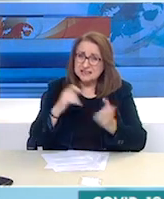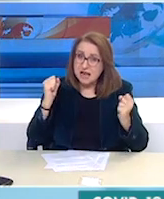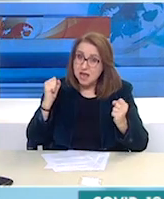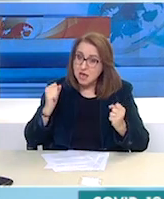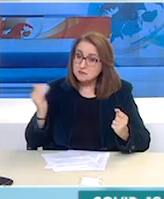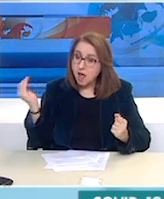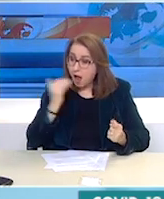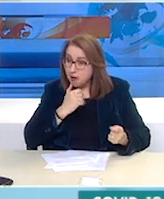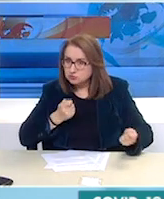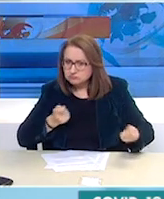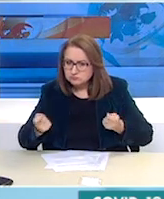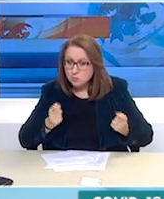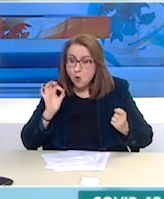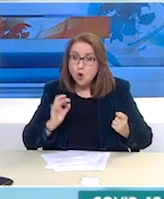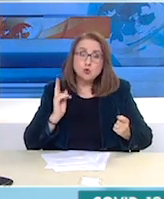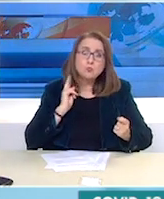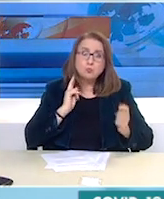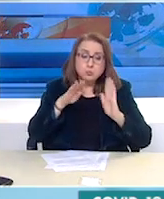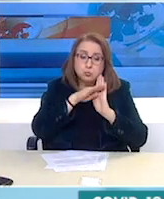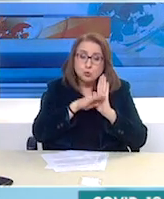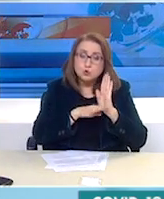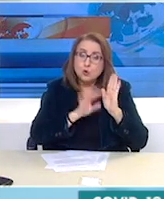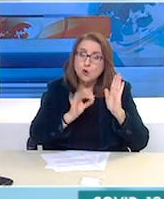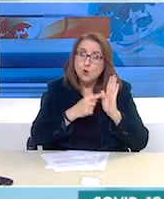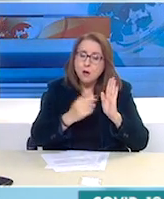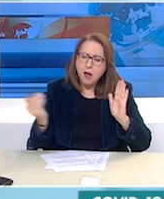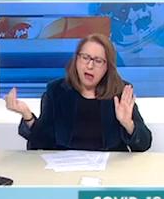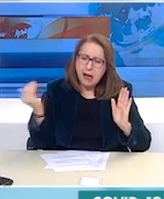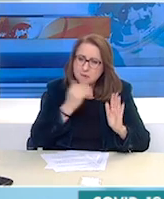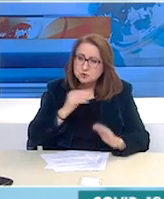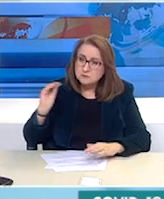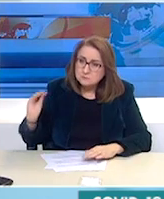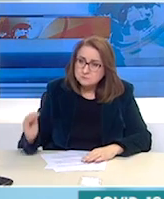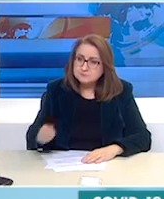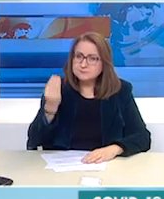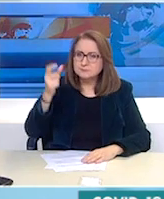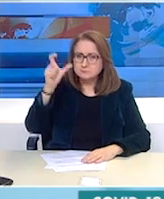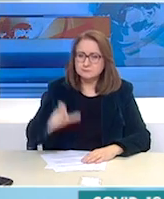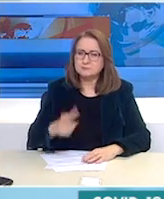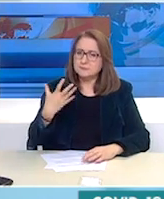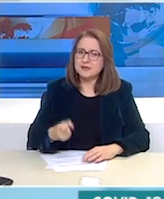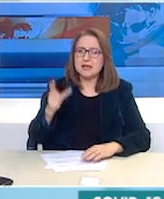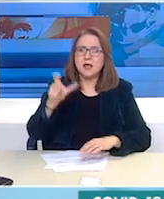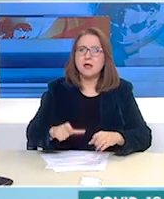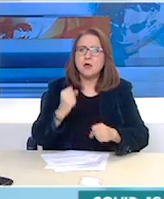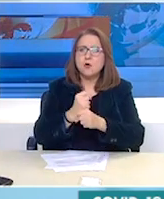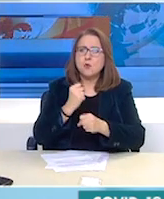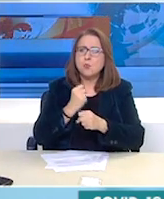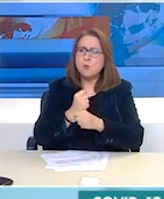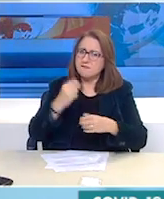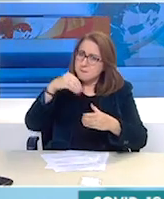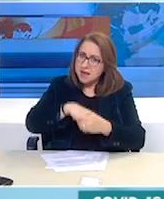αμεσότητα, εφαρμόζοντας όλα τα πρωτόκολλα που χρειάζονταν, το κρούσμα που βρέθηκε στο νοσηλευτικό προσωπικό, παρά τα αντίθετα που